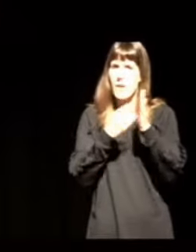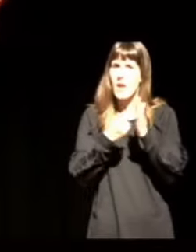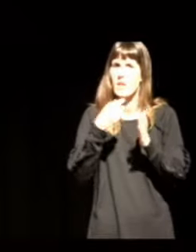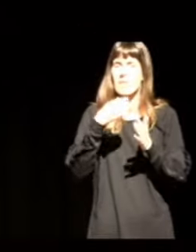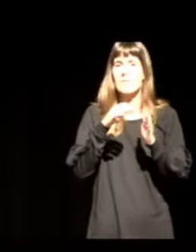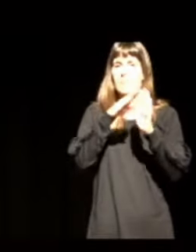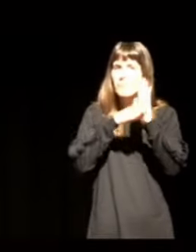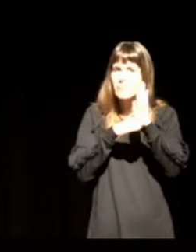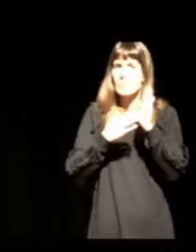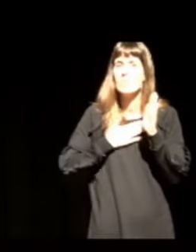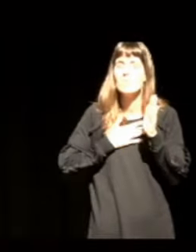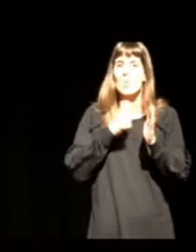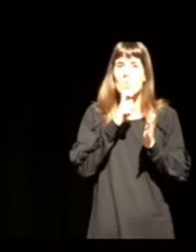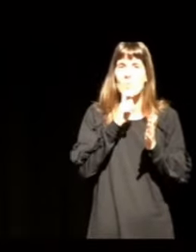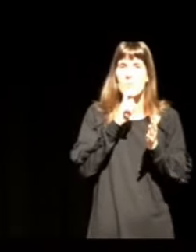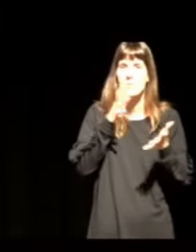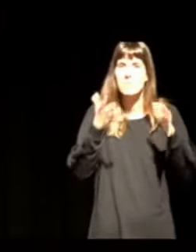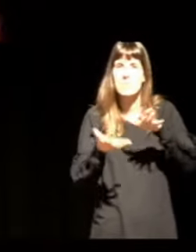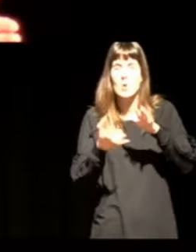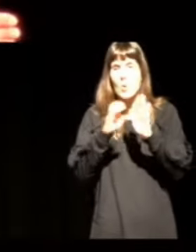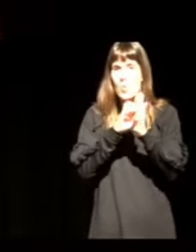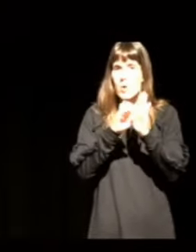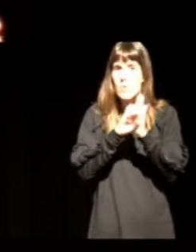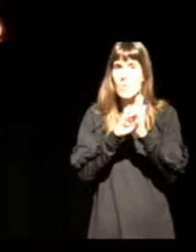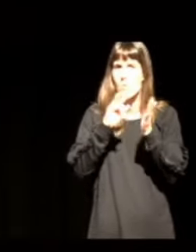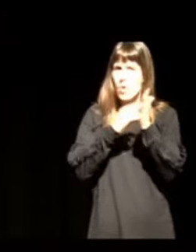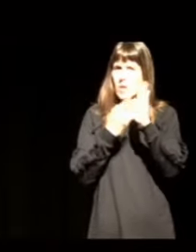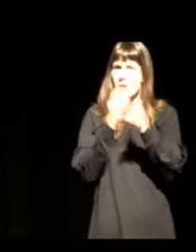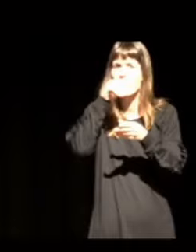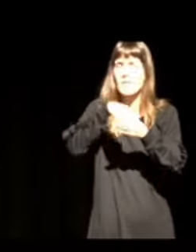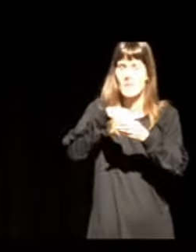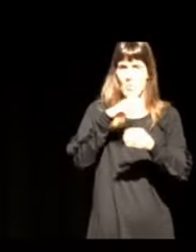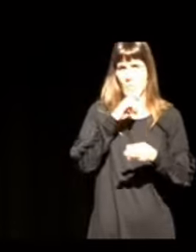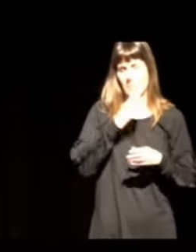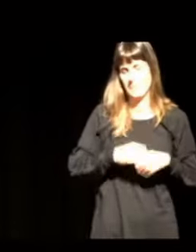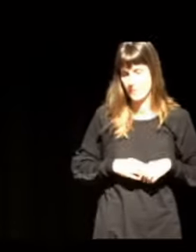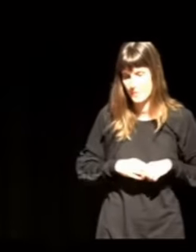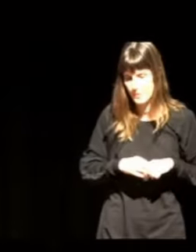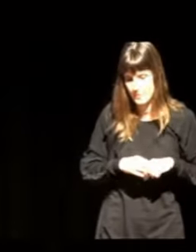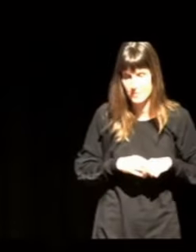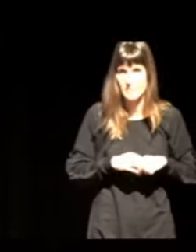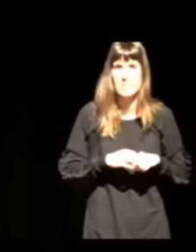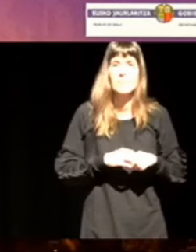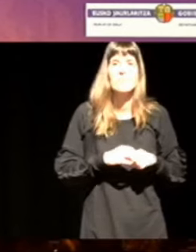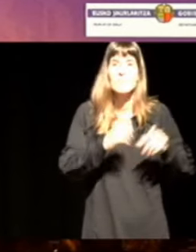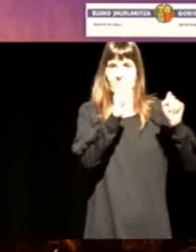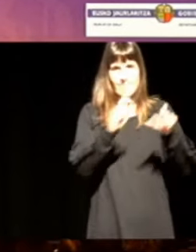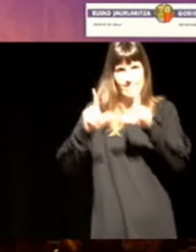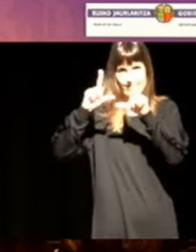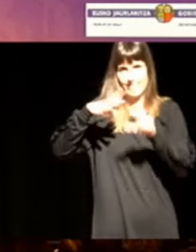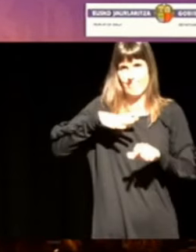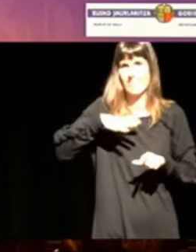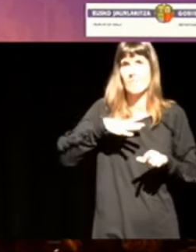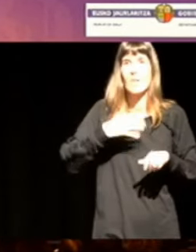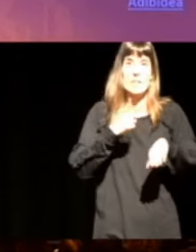plana, eskideza bizikidetza plana, kurrikulum proiektua eta hori. Bueno, hurrengo diapositiba,